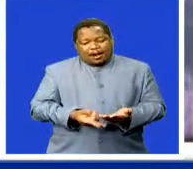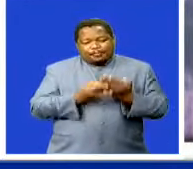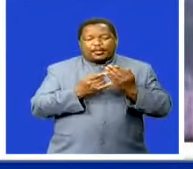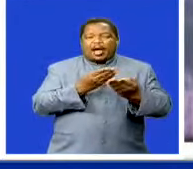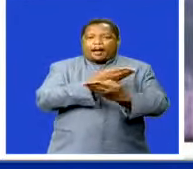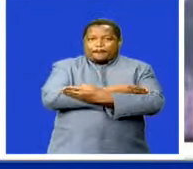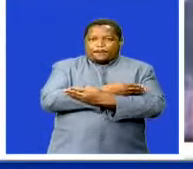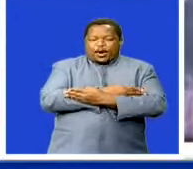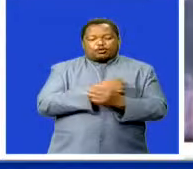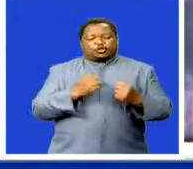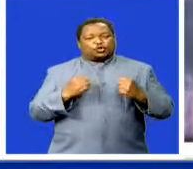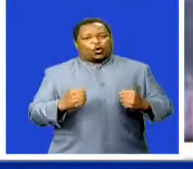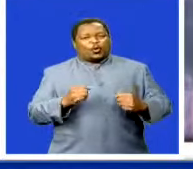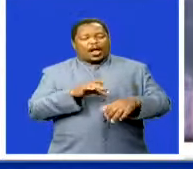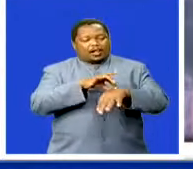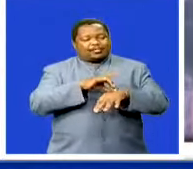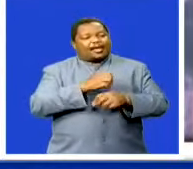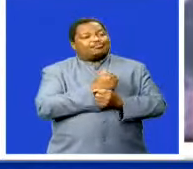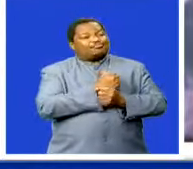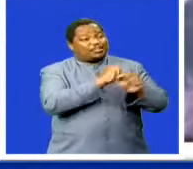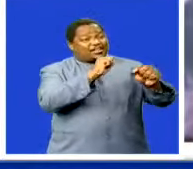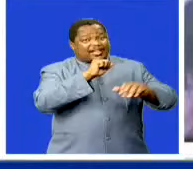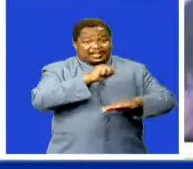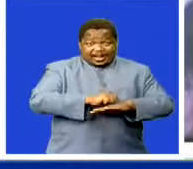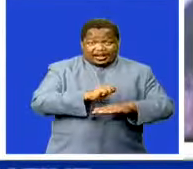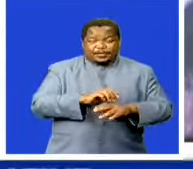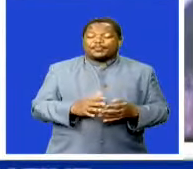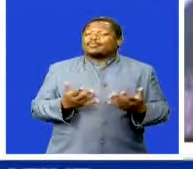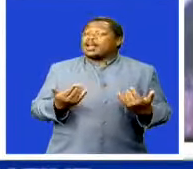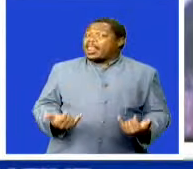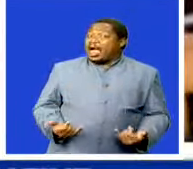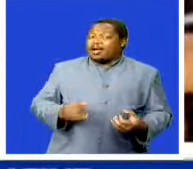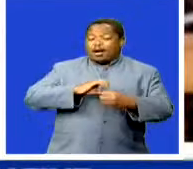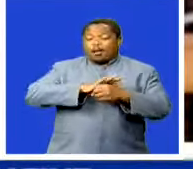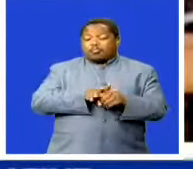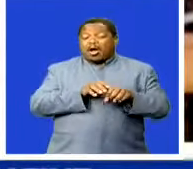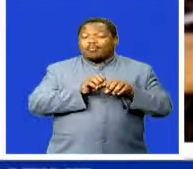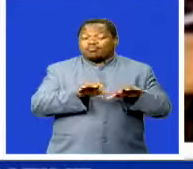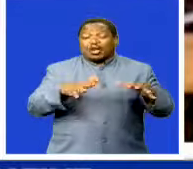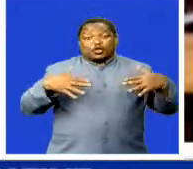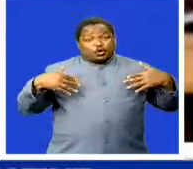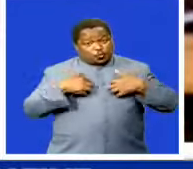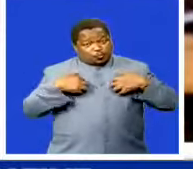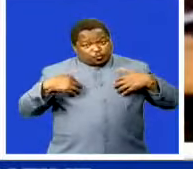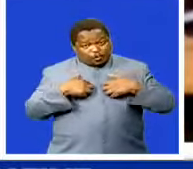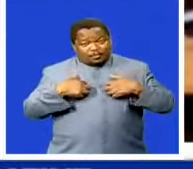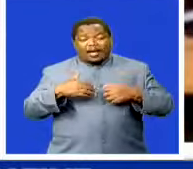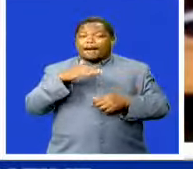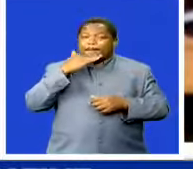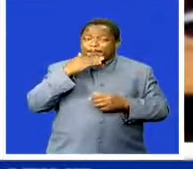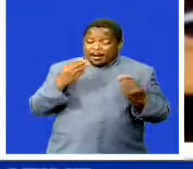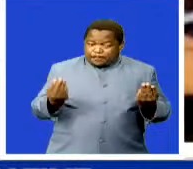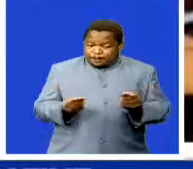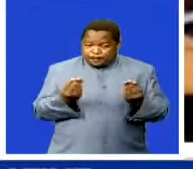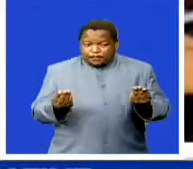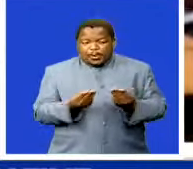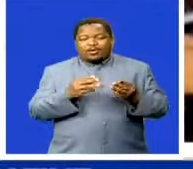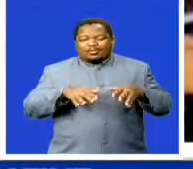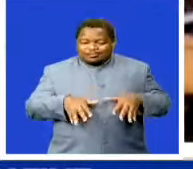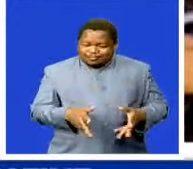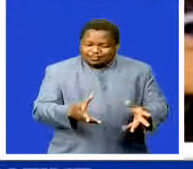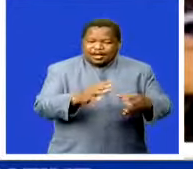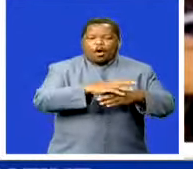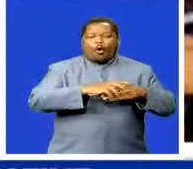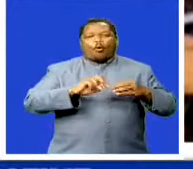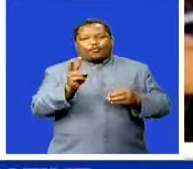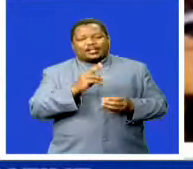kakhulu esikhathini seCovid. Kokuthi wonke umuntu abe nayo ingathe lilonga leParliament lasenzekeni lutho Dlamini uthi